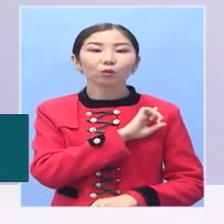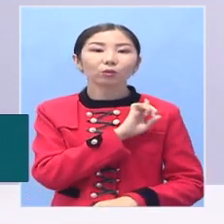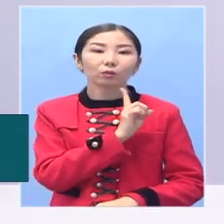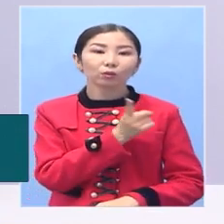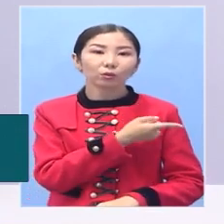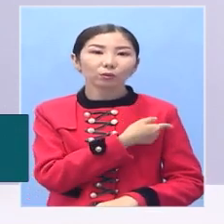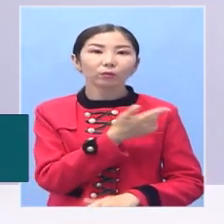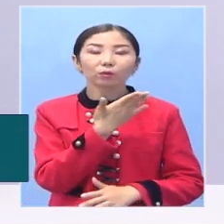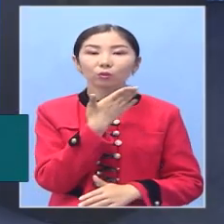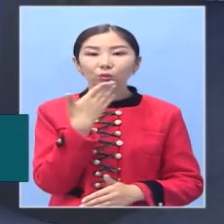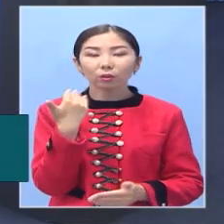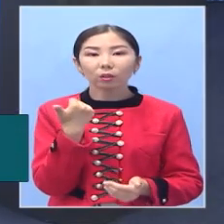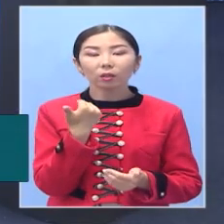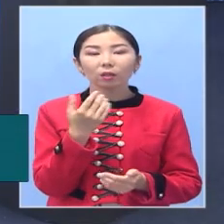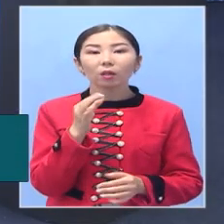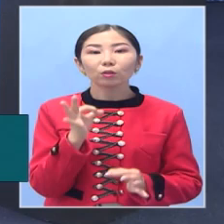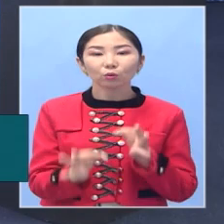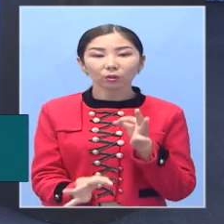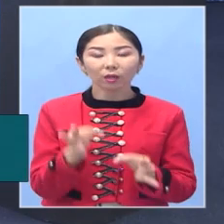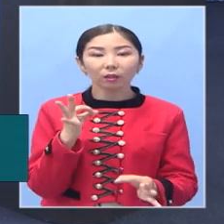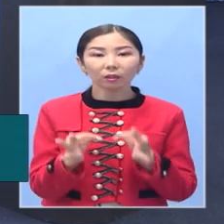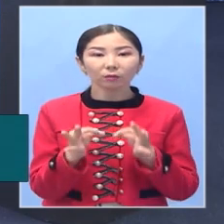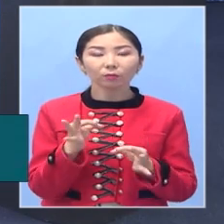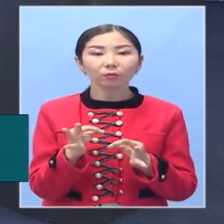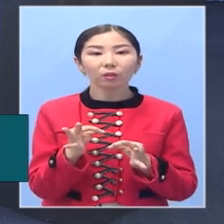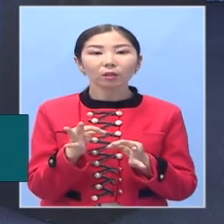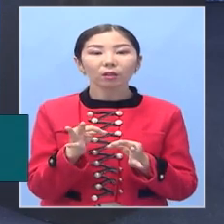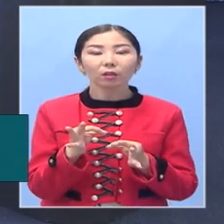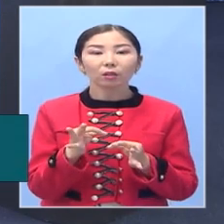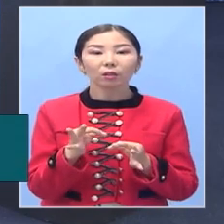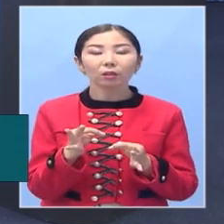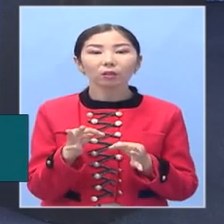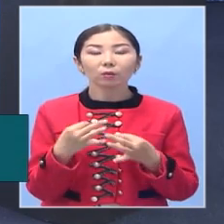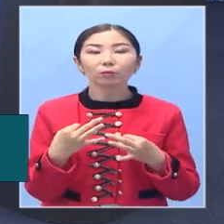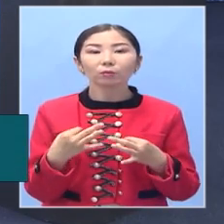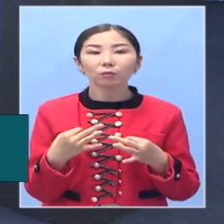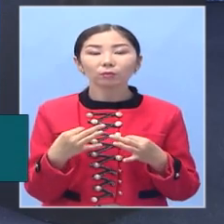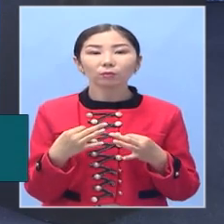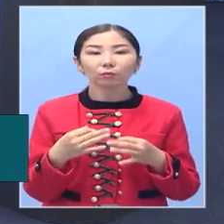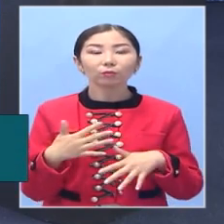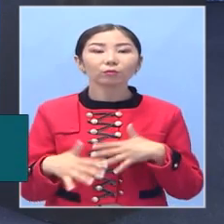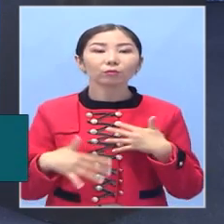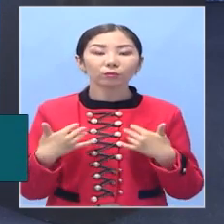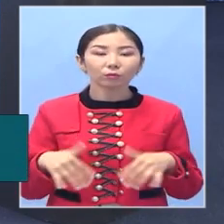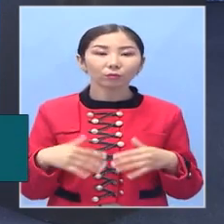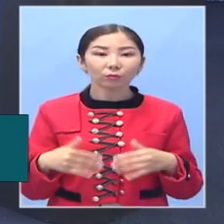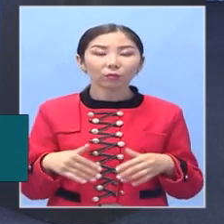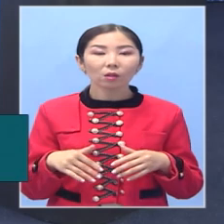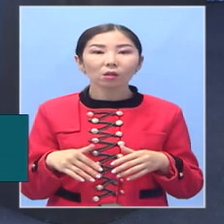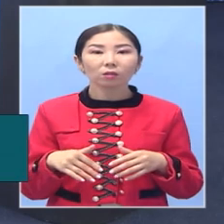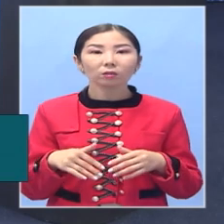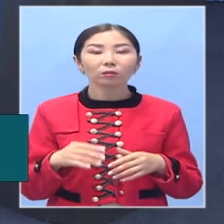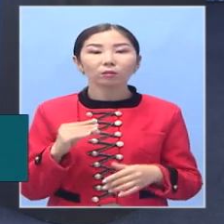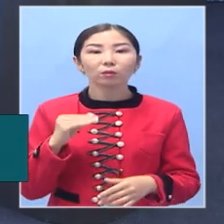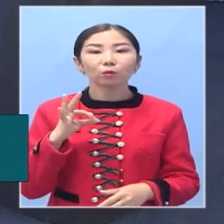жаңағы... Бірнеше... Сот арқылы олар деген жаңа, жарамсыз недобросовестный дейді ғой, сондай бағытқа деген...